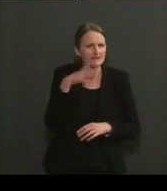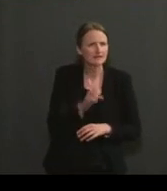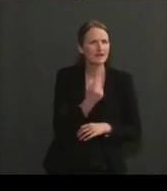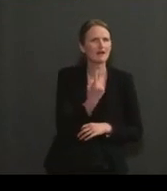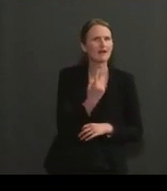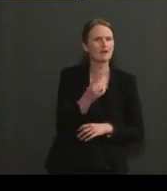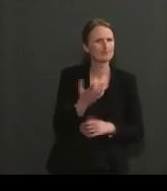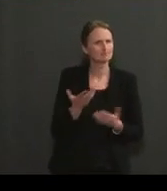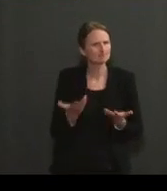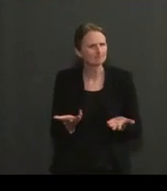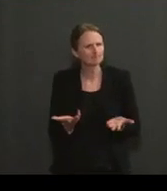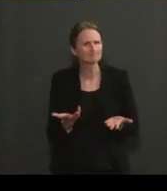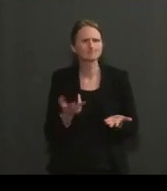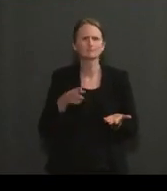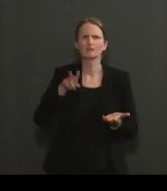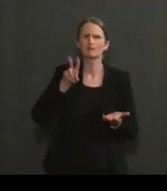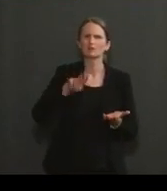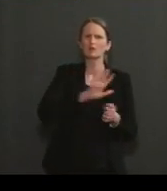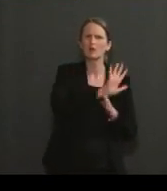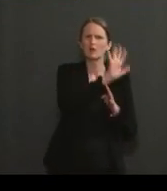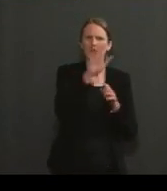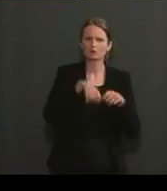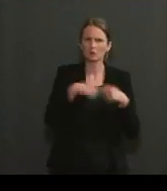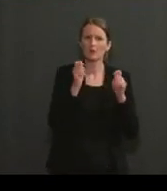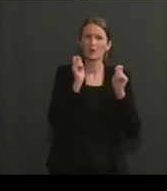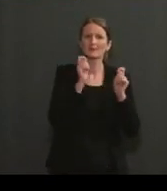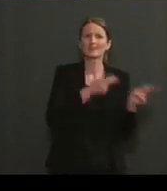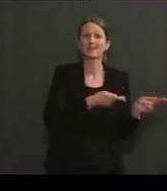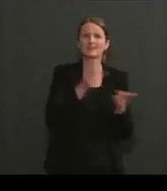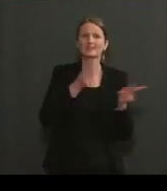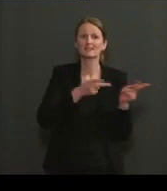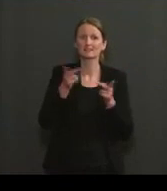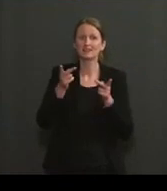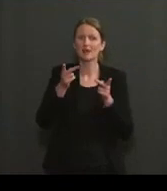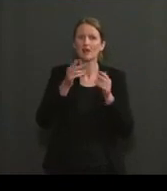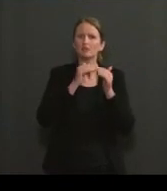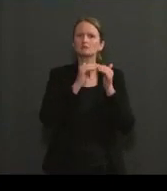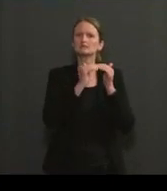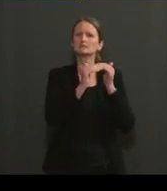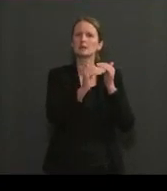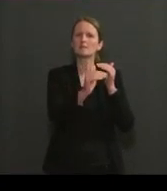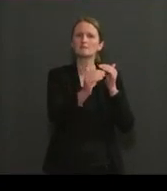hospitalisations semblent un peu se stabiliser sans que nous n'ayons clairement d'explication actuellement sur ce point.